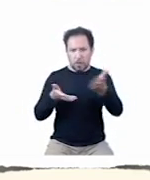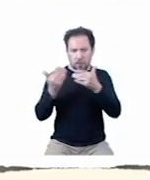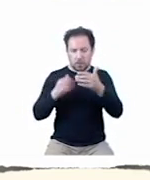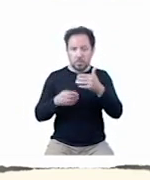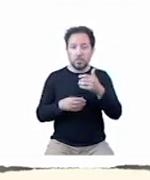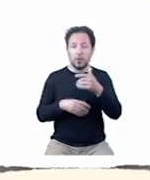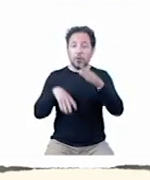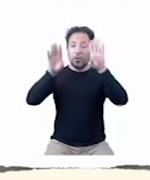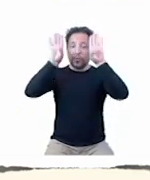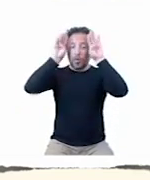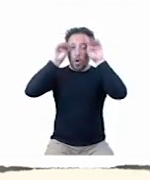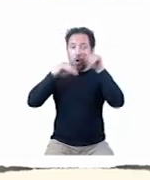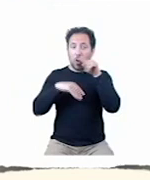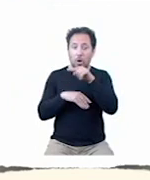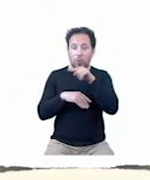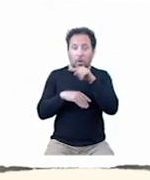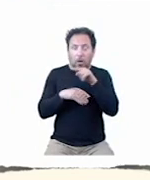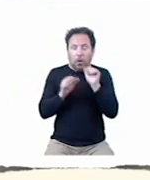la sua copertina.